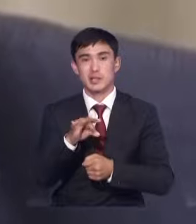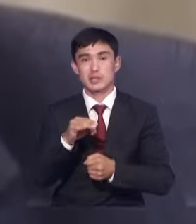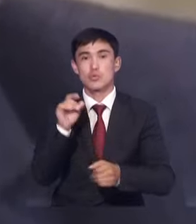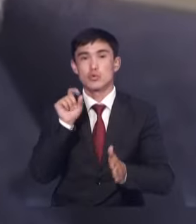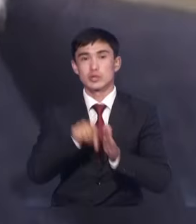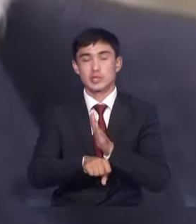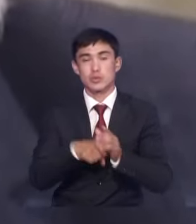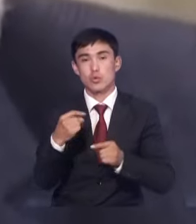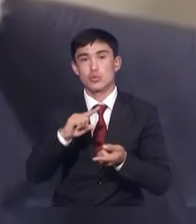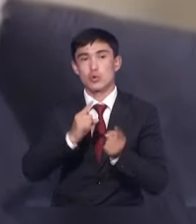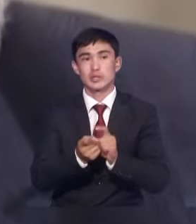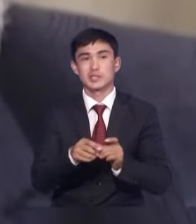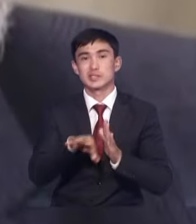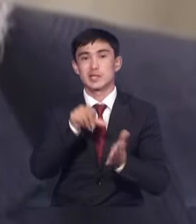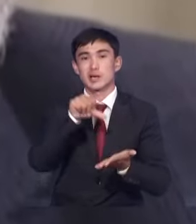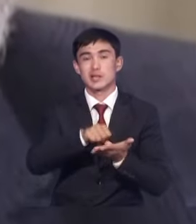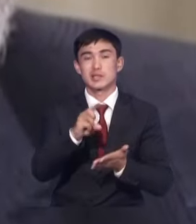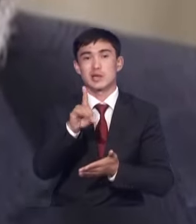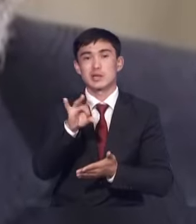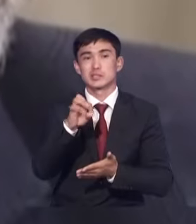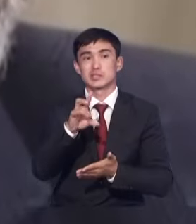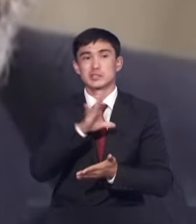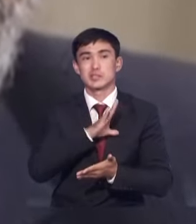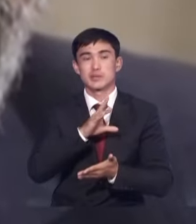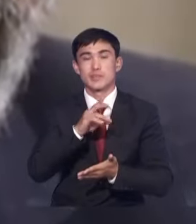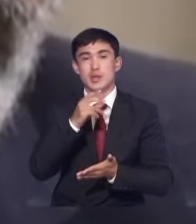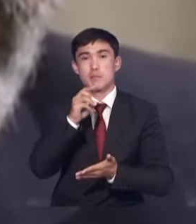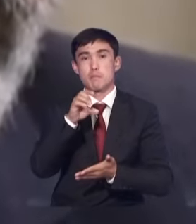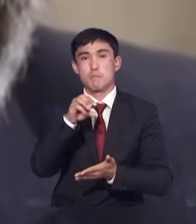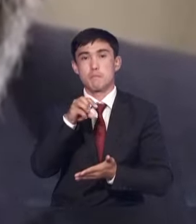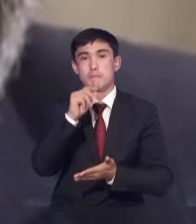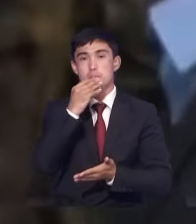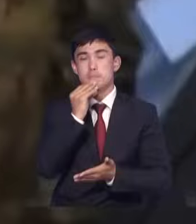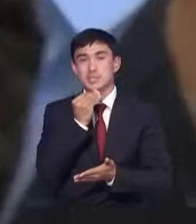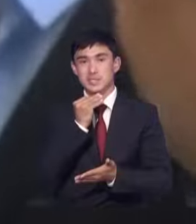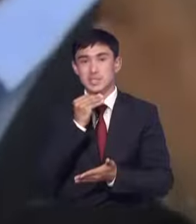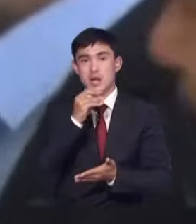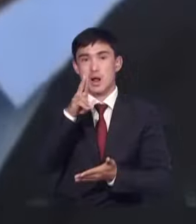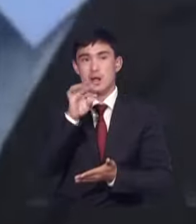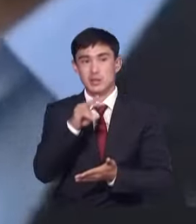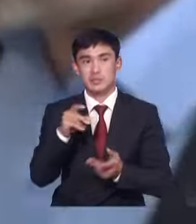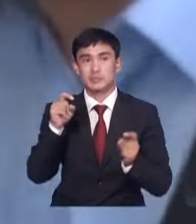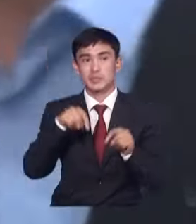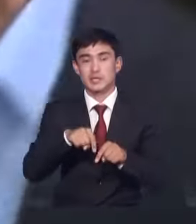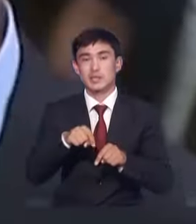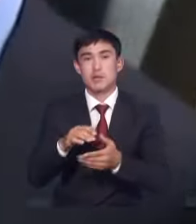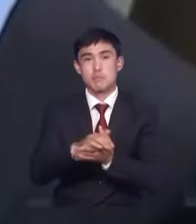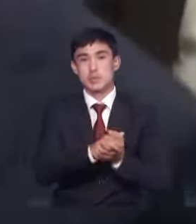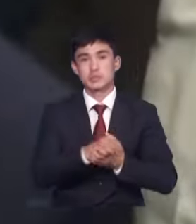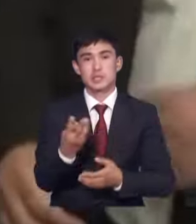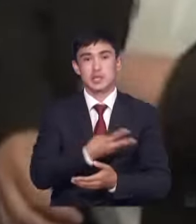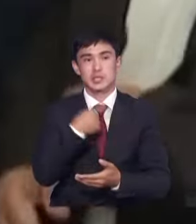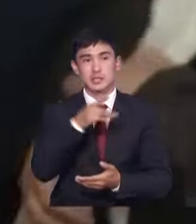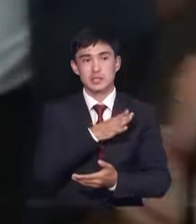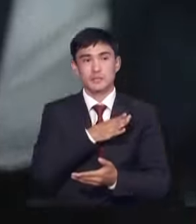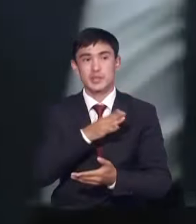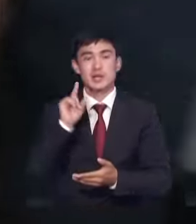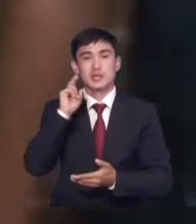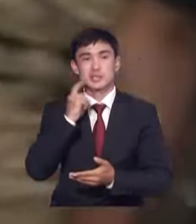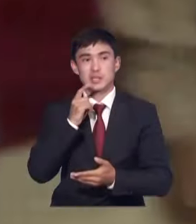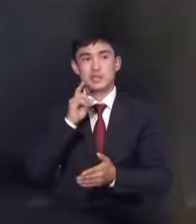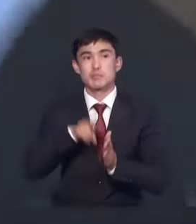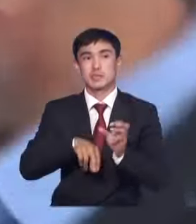өлтіргеннен кейін оның орнына сайланған Яхия Синвар Мысыр мен Катардың арашашылары арқылы Израильге бейбітшілікті қалайтын жеткізді. Бірақ